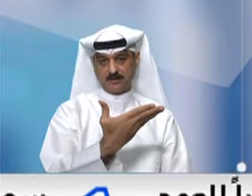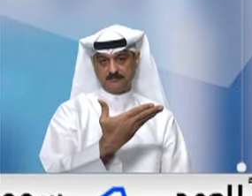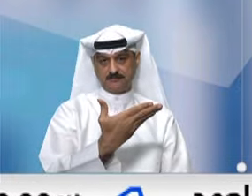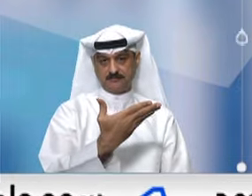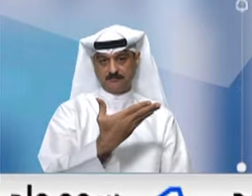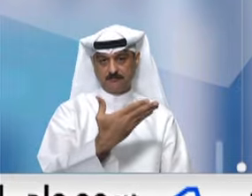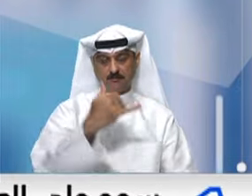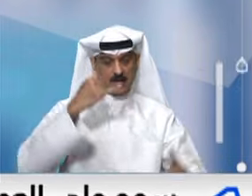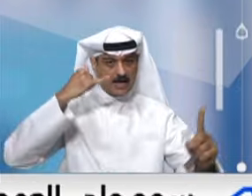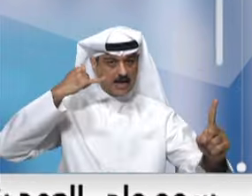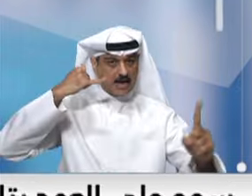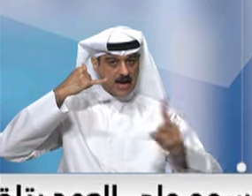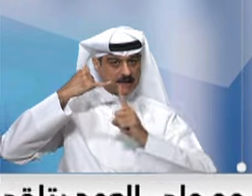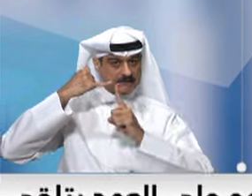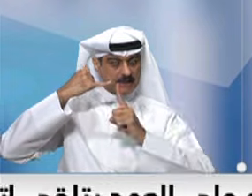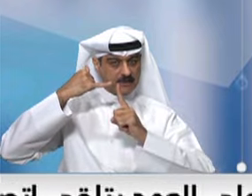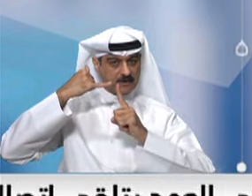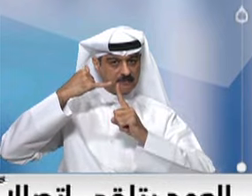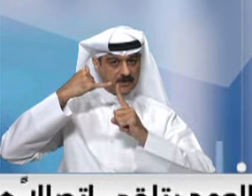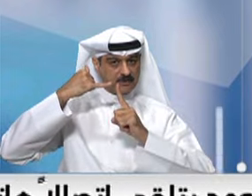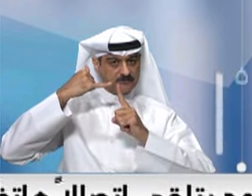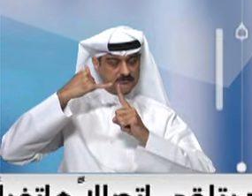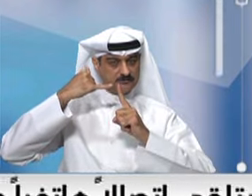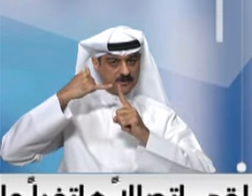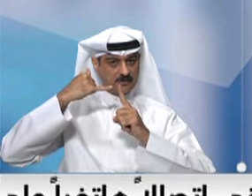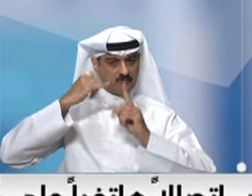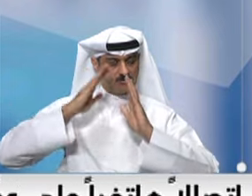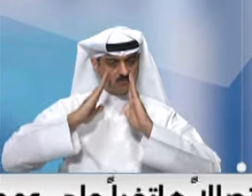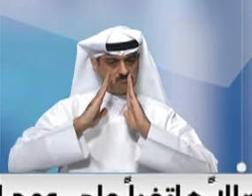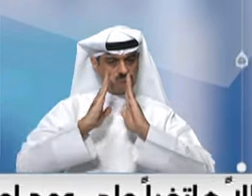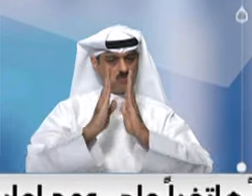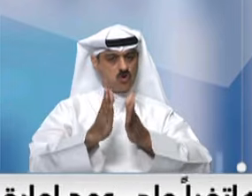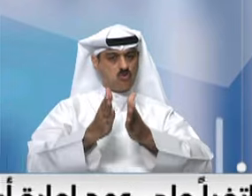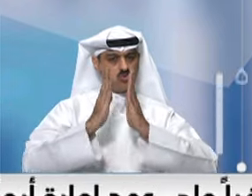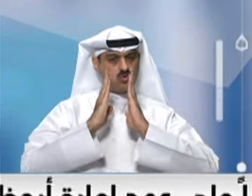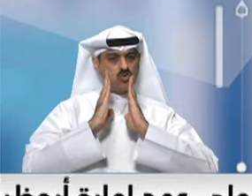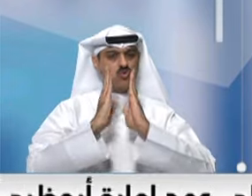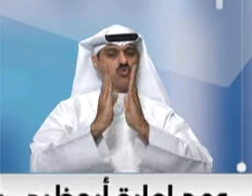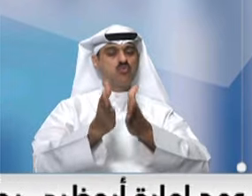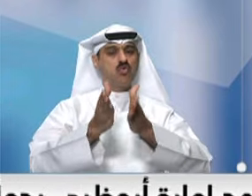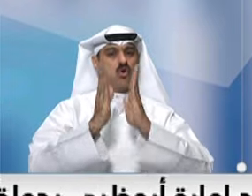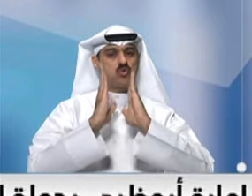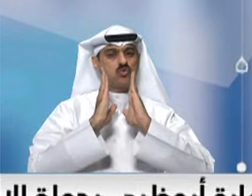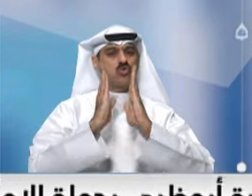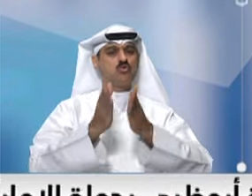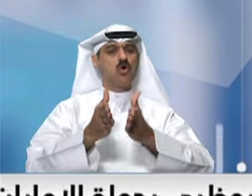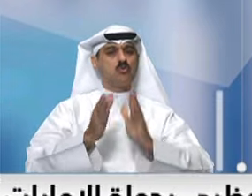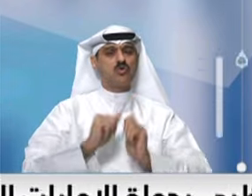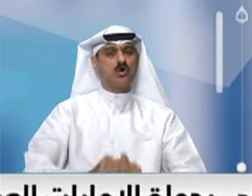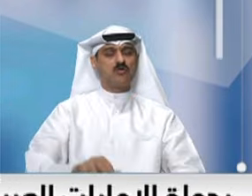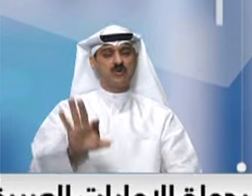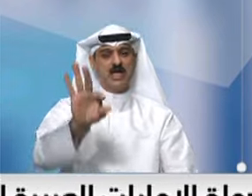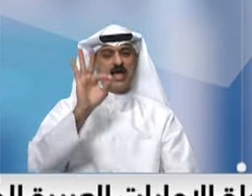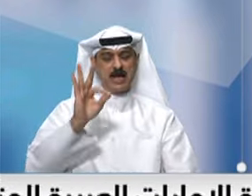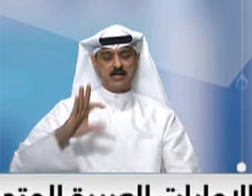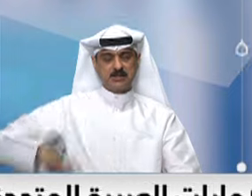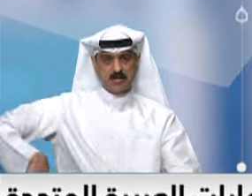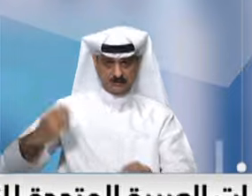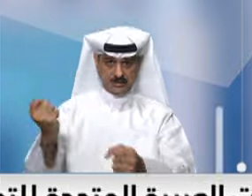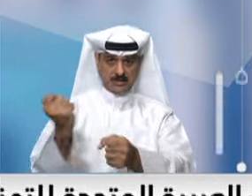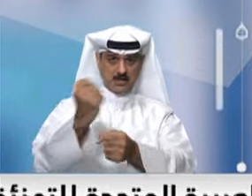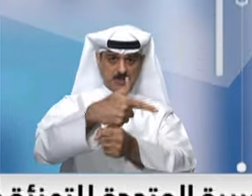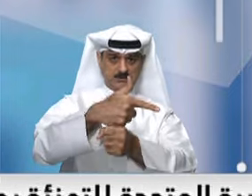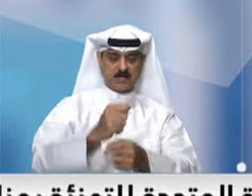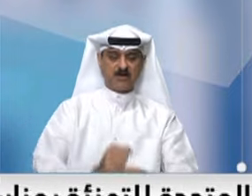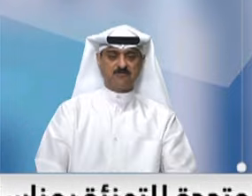العربيه السعوديه الشقيقه عبر سموه خلاله عن بالغ تهانيه وتقديره لسمو ولي العهد